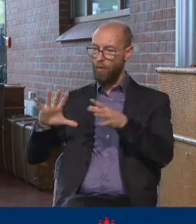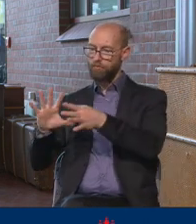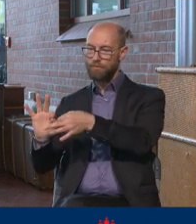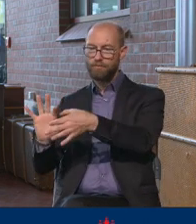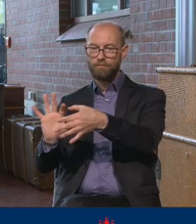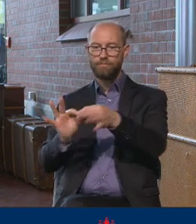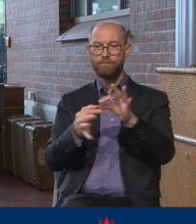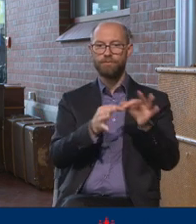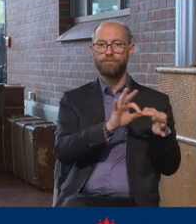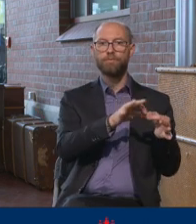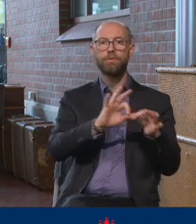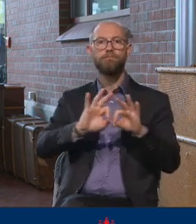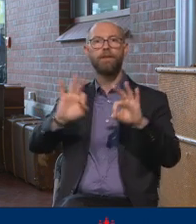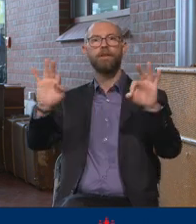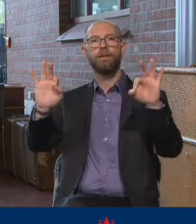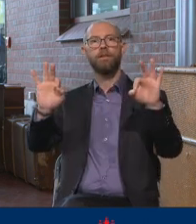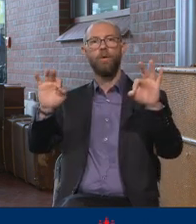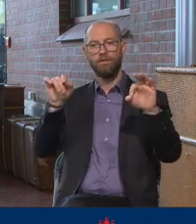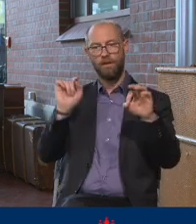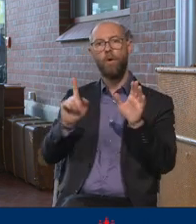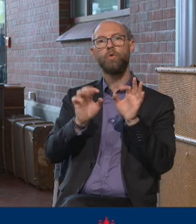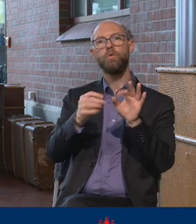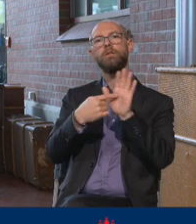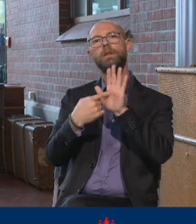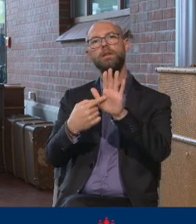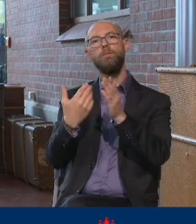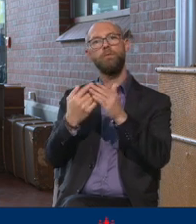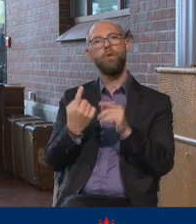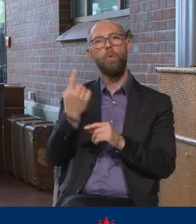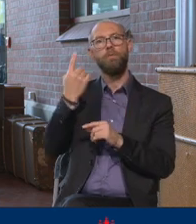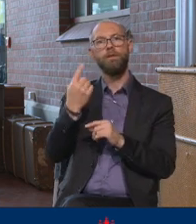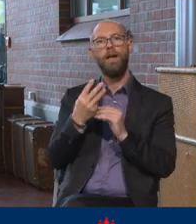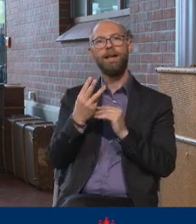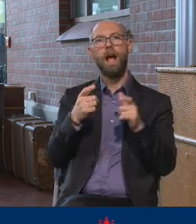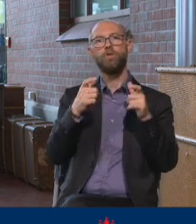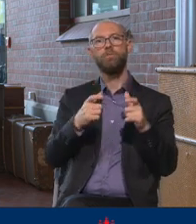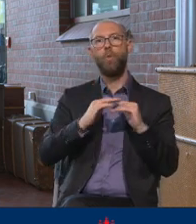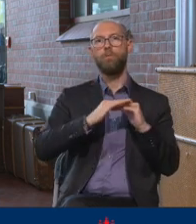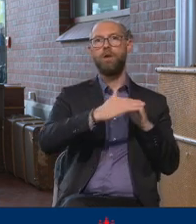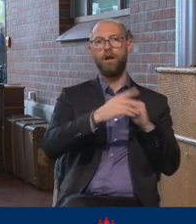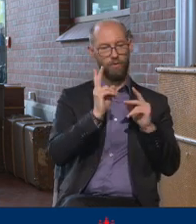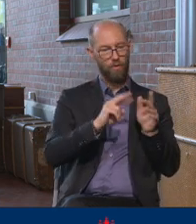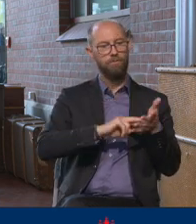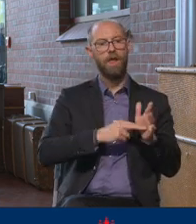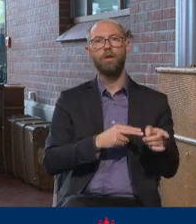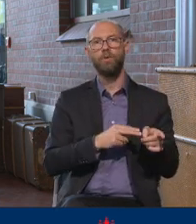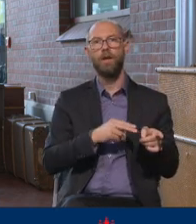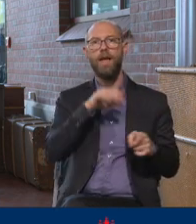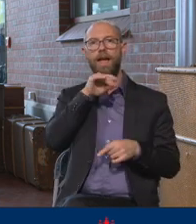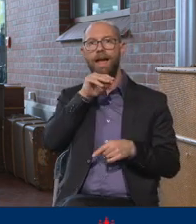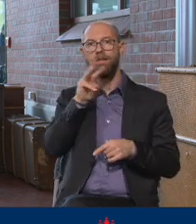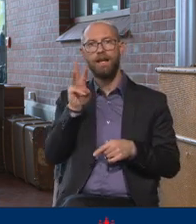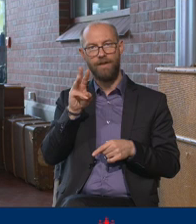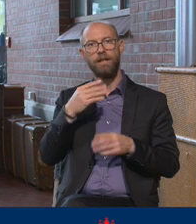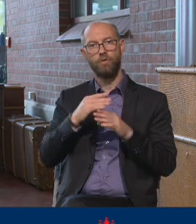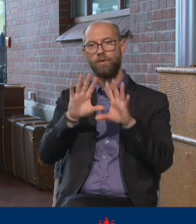gleichwohl ist es nett hier sieht man ganz gut auch zum beispiel oben der grasbrook park ist noch in der planung natürlich enden werde es ihnen sicher